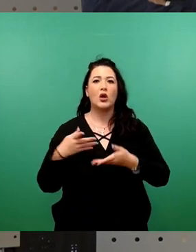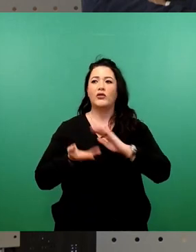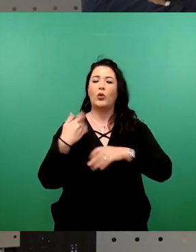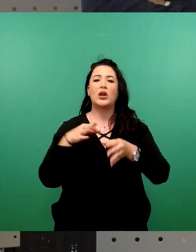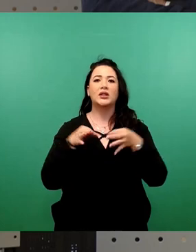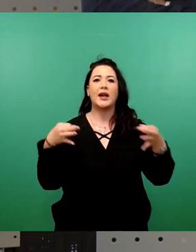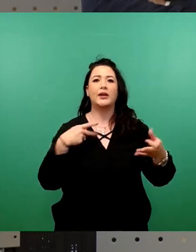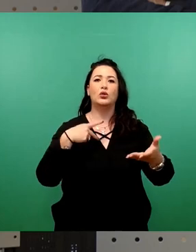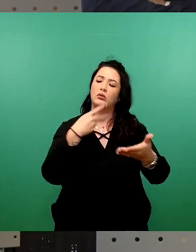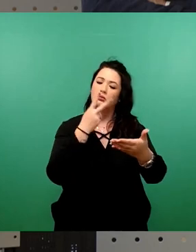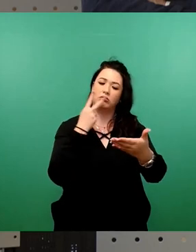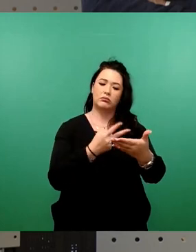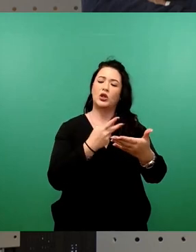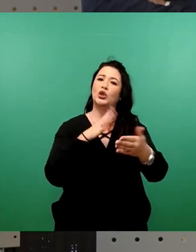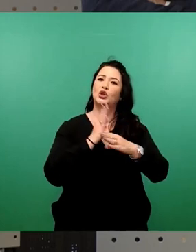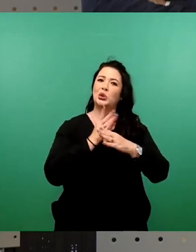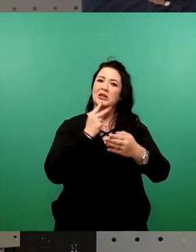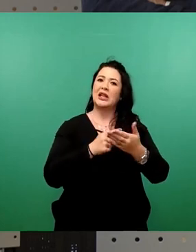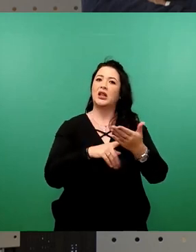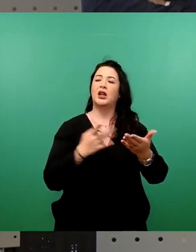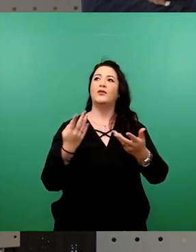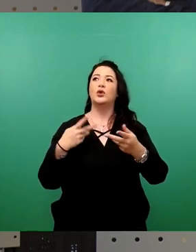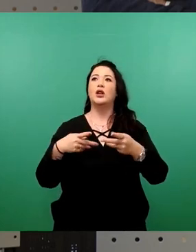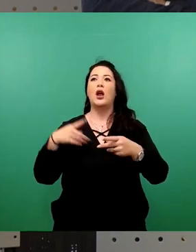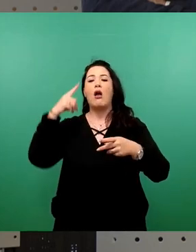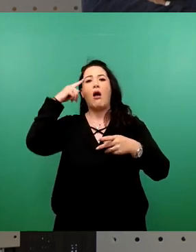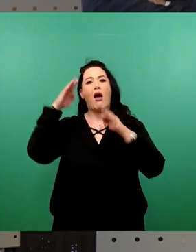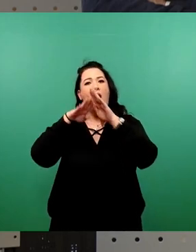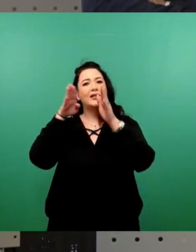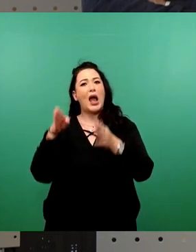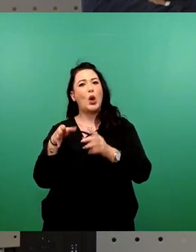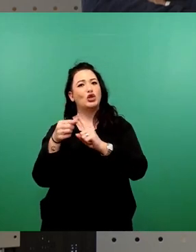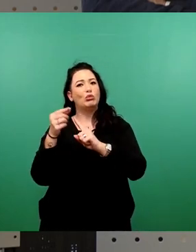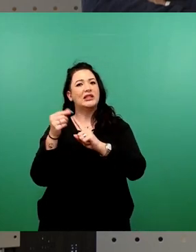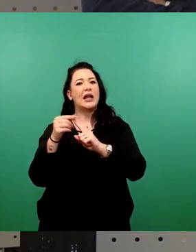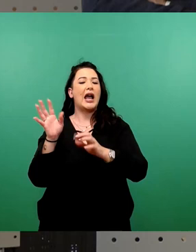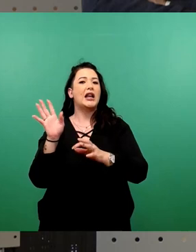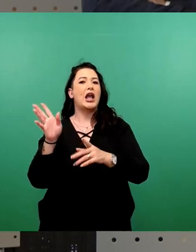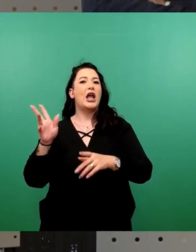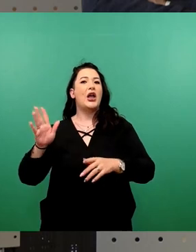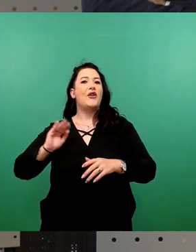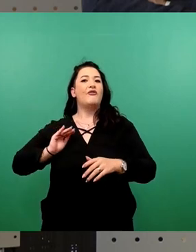zu lesen, erhält die Rathausspitze eine weibliche Note. Das ist ja...